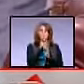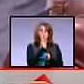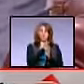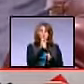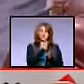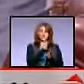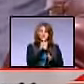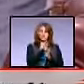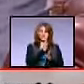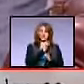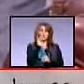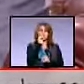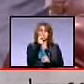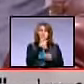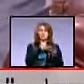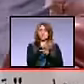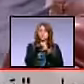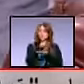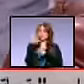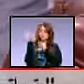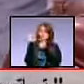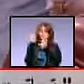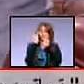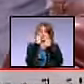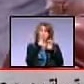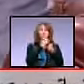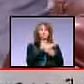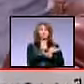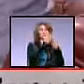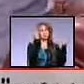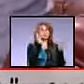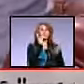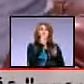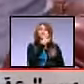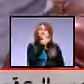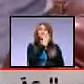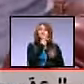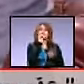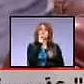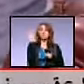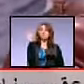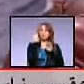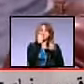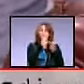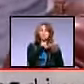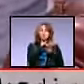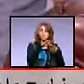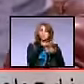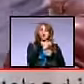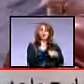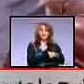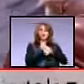عشان يعبر على مشاكل احد الناس نزل للناس، فافلامه كلها كانت بتتكلم على